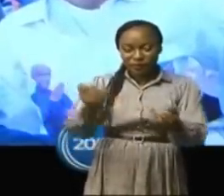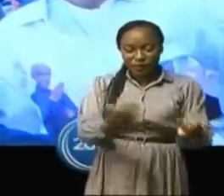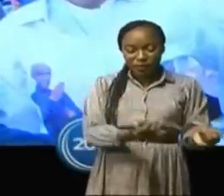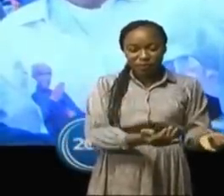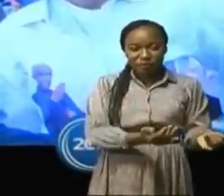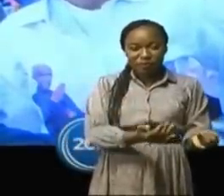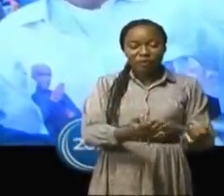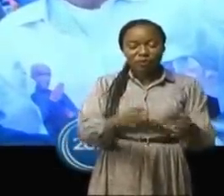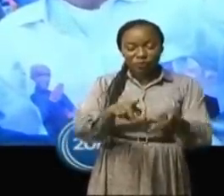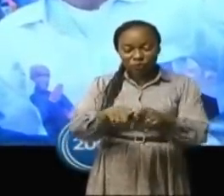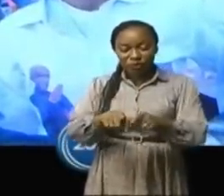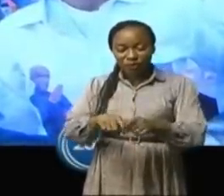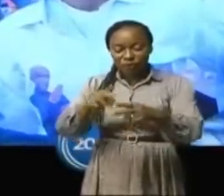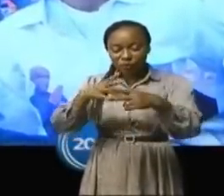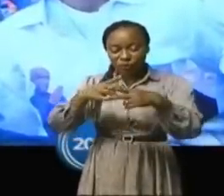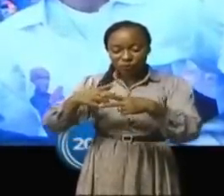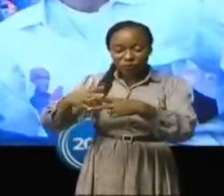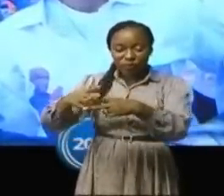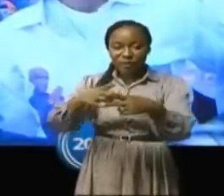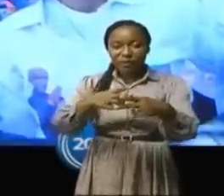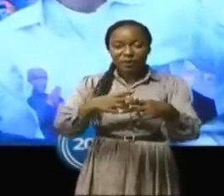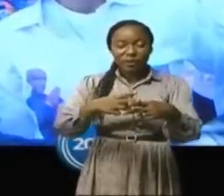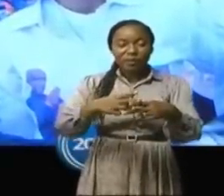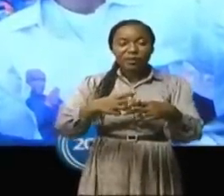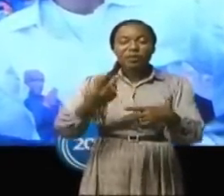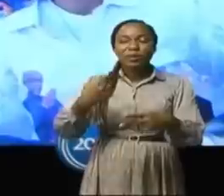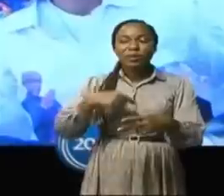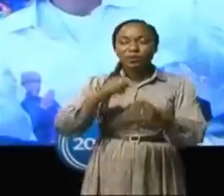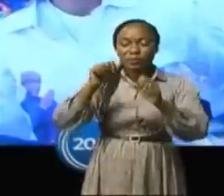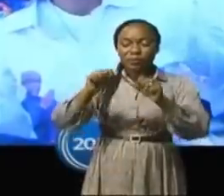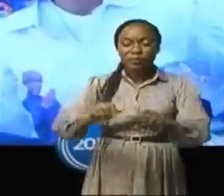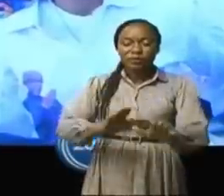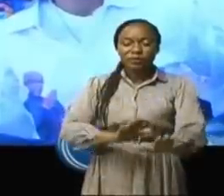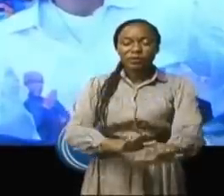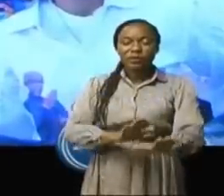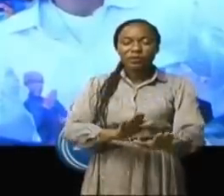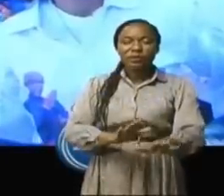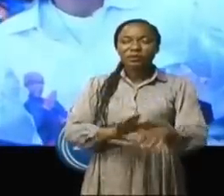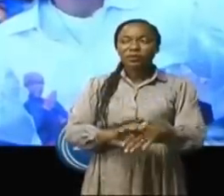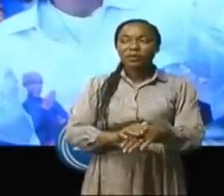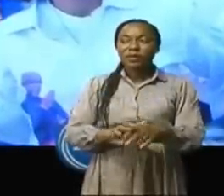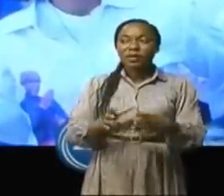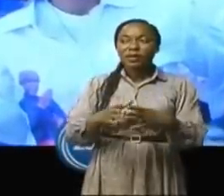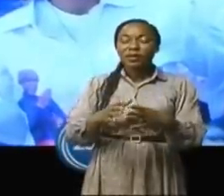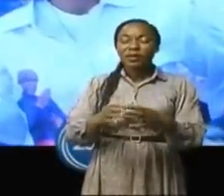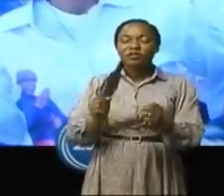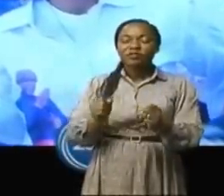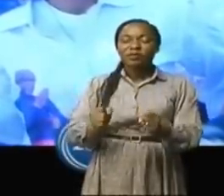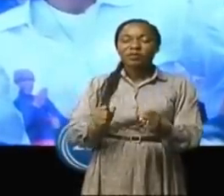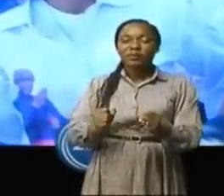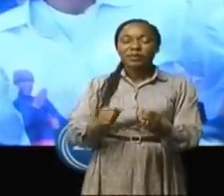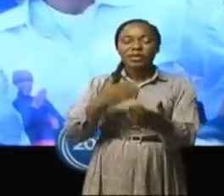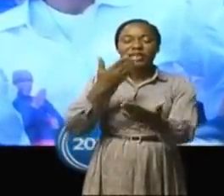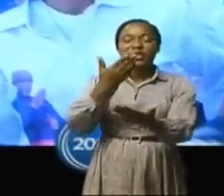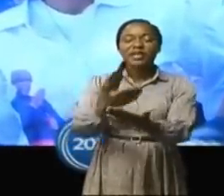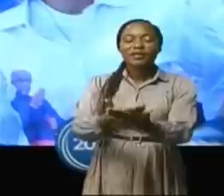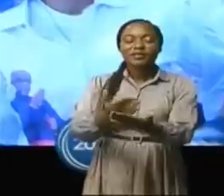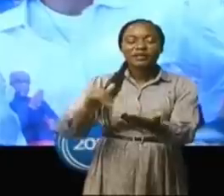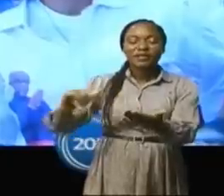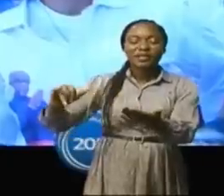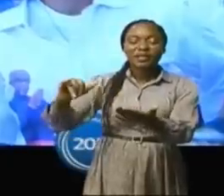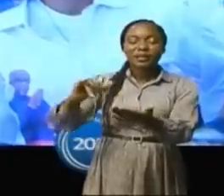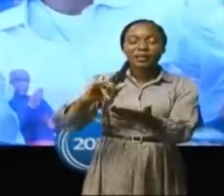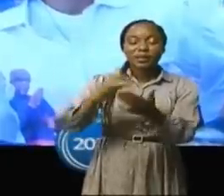de contrôle et d'évaluation. Donc pour nous, nous pouvons dire que nous attendons avec fermeté l'arrivée de la dépouille de notre